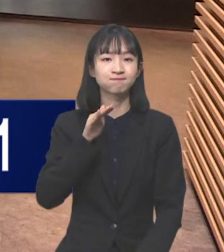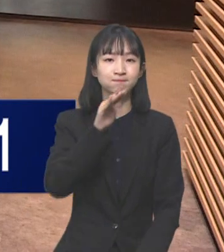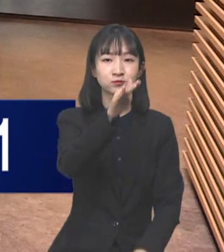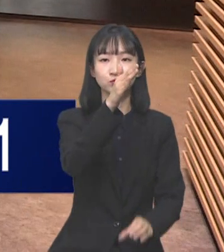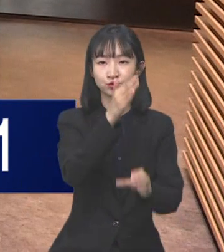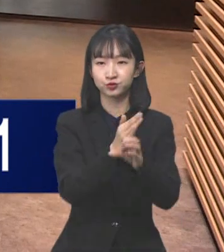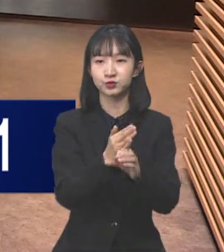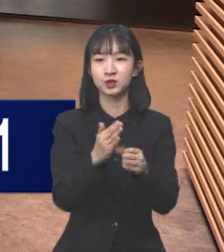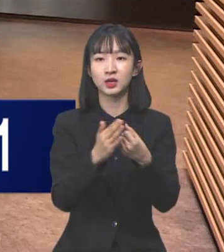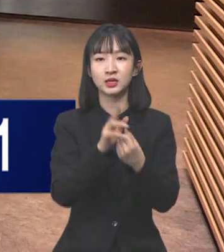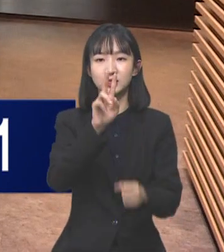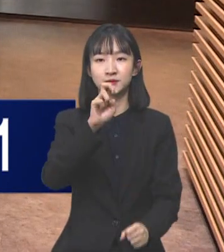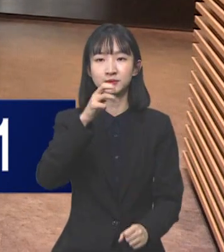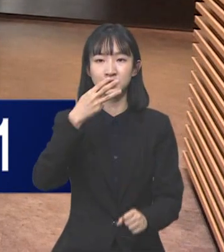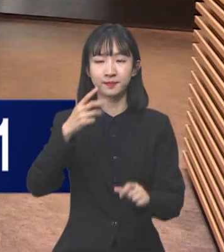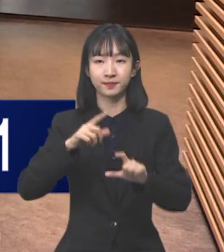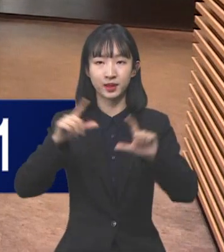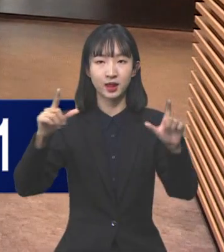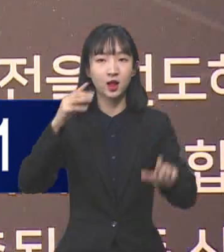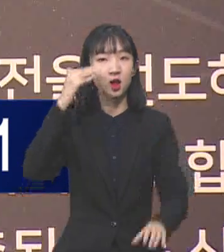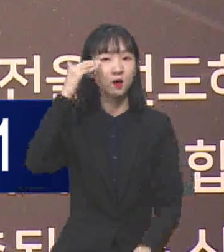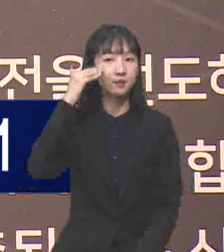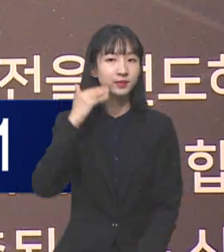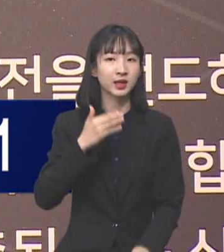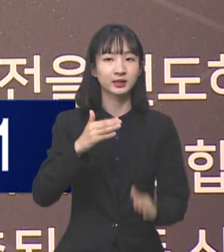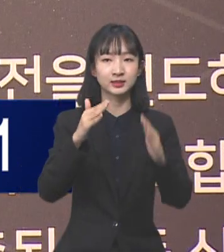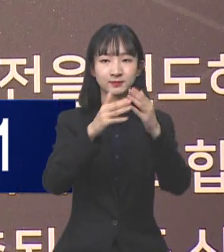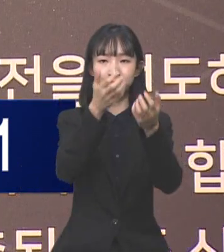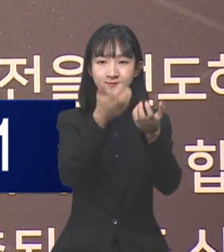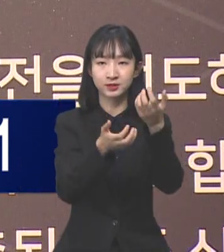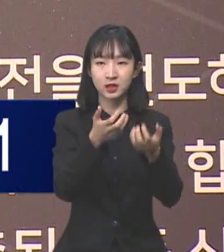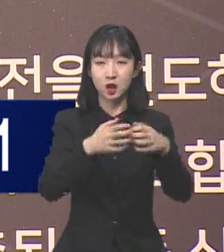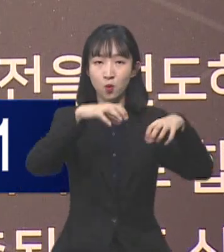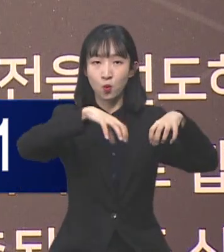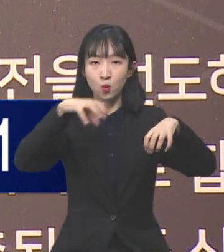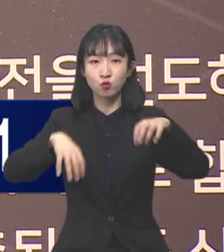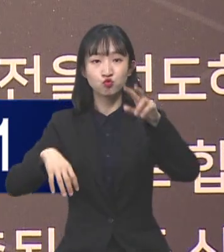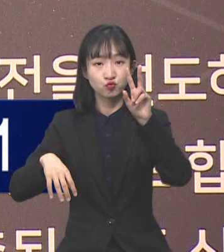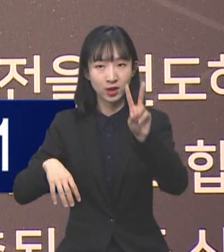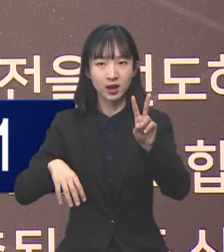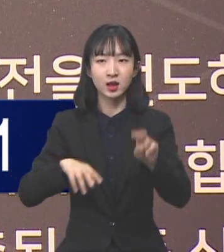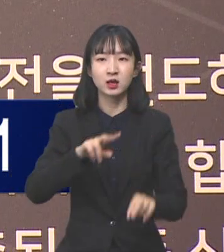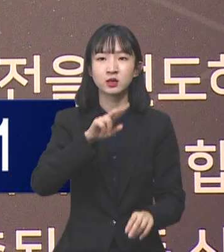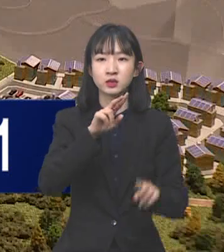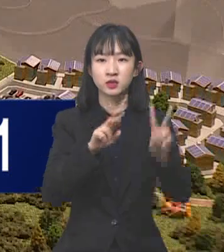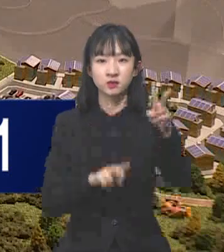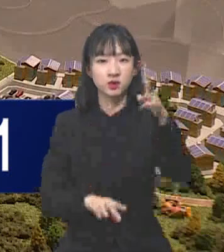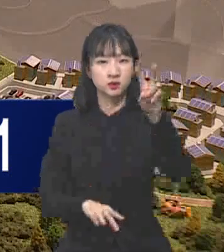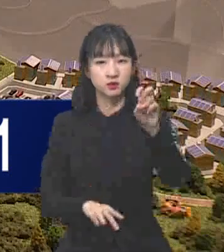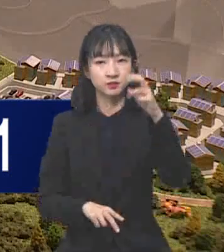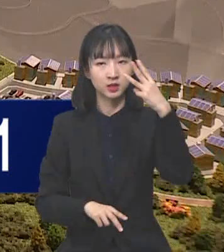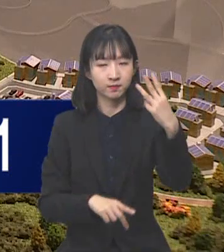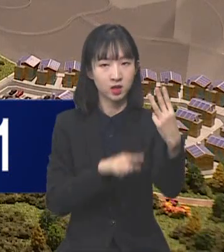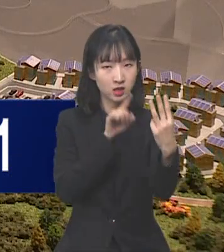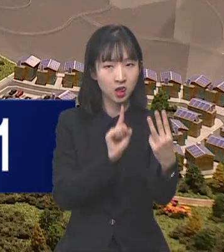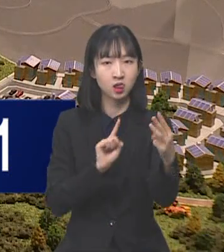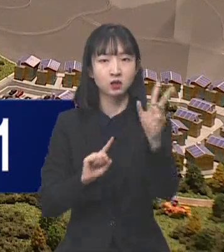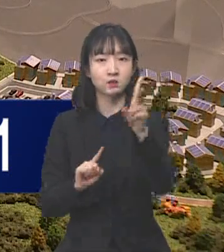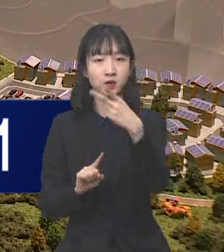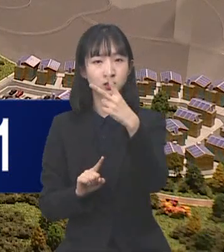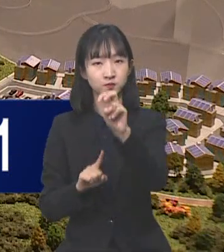23일 공급한 검단신도시 공동주택 용지 2개 필체 분양이 각각 223 대 1 과 202 10대 1의 경쟁률을